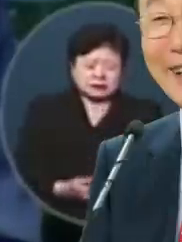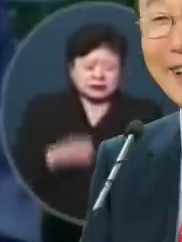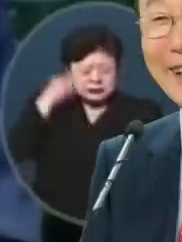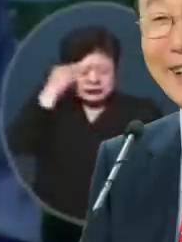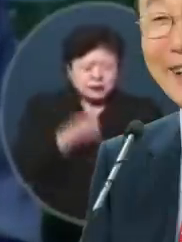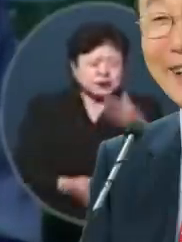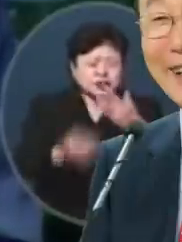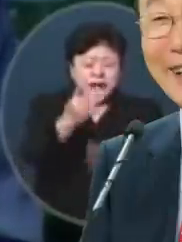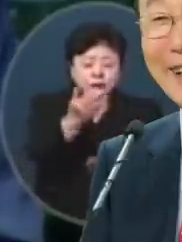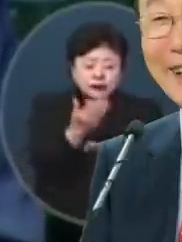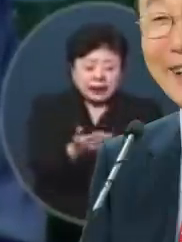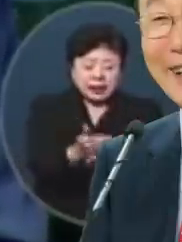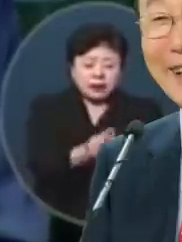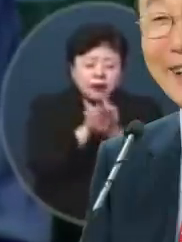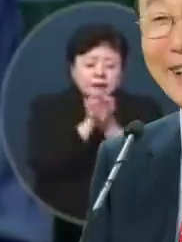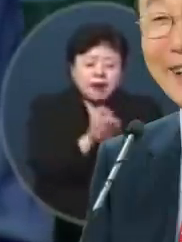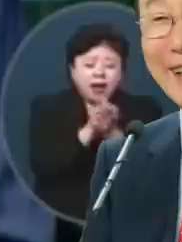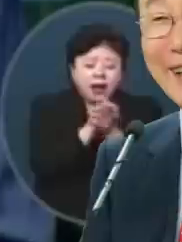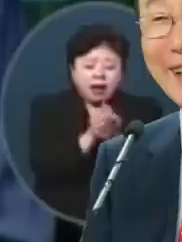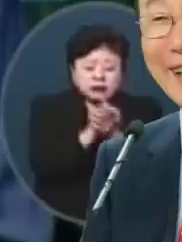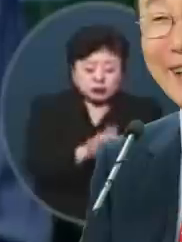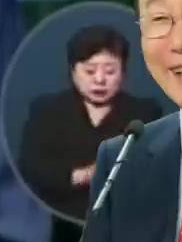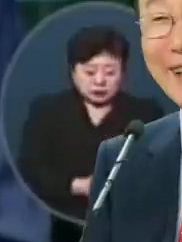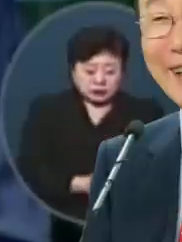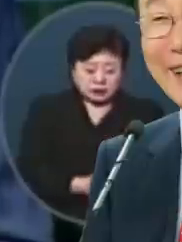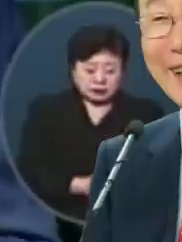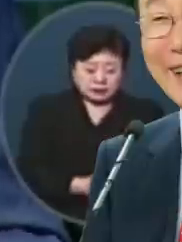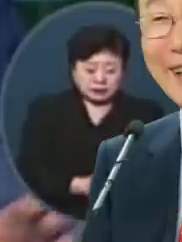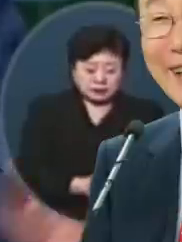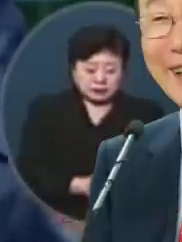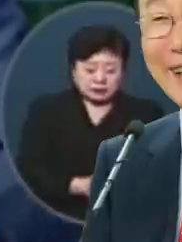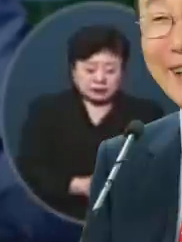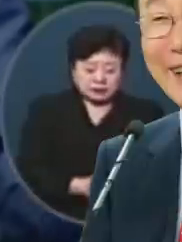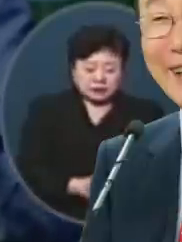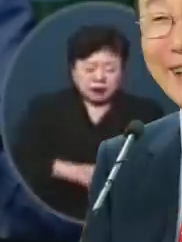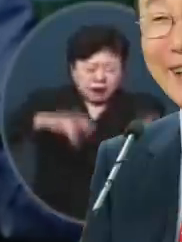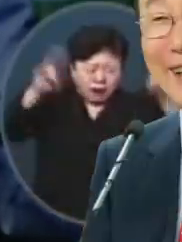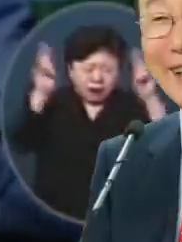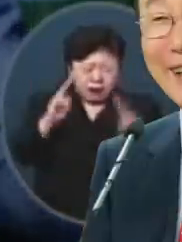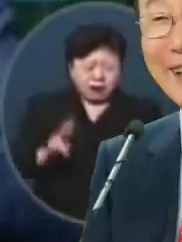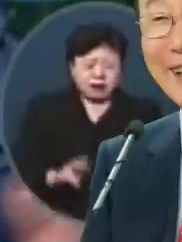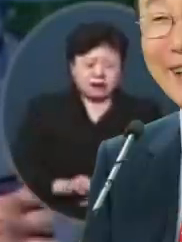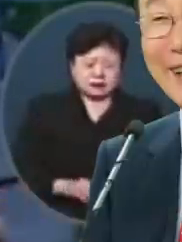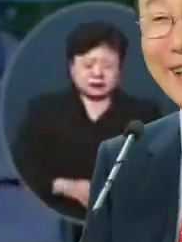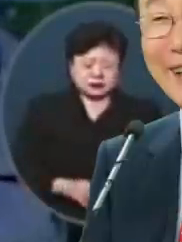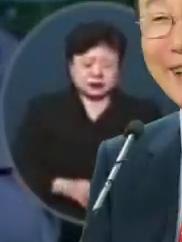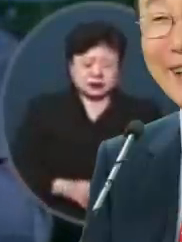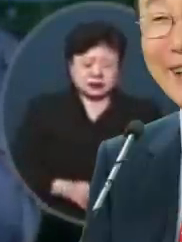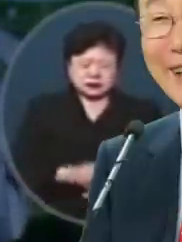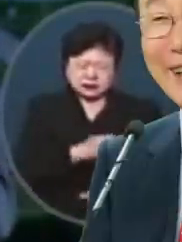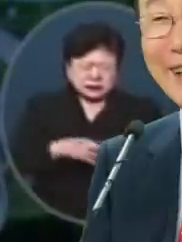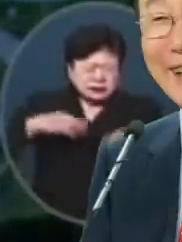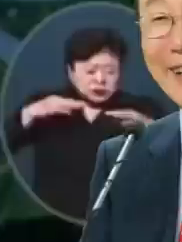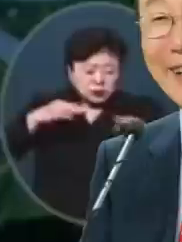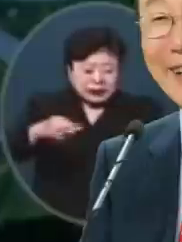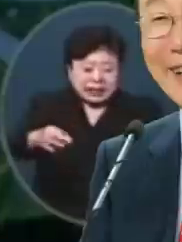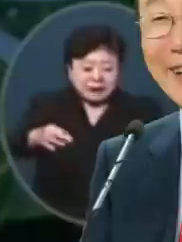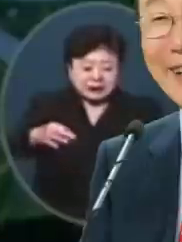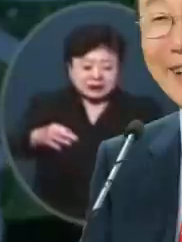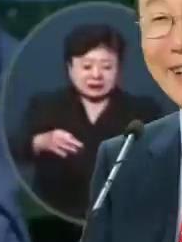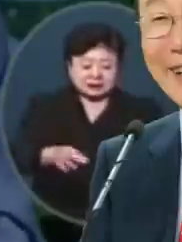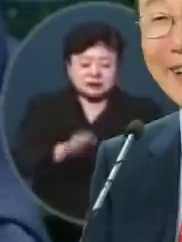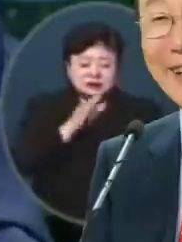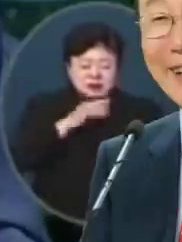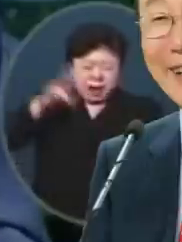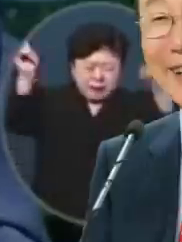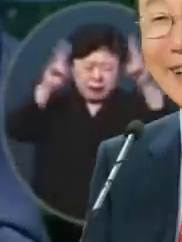태우소서. 흔히 벼락 같은 소리가 나는 이 진짜로